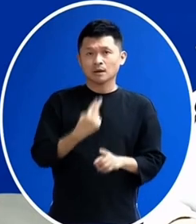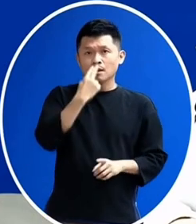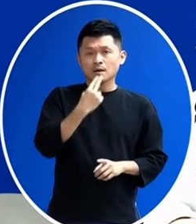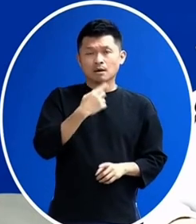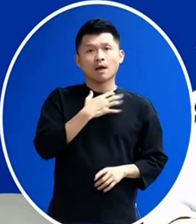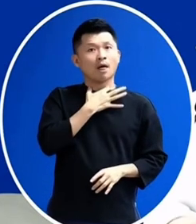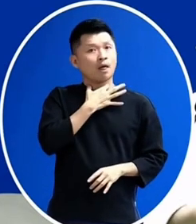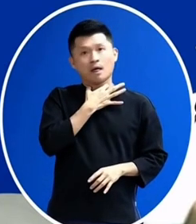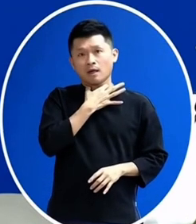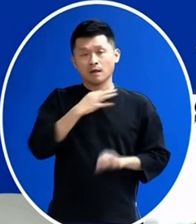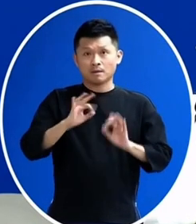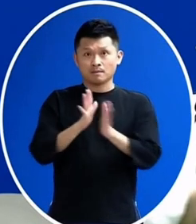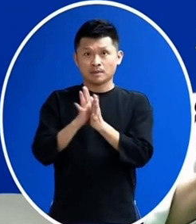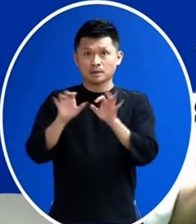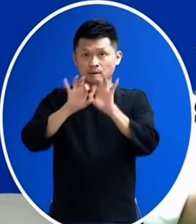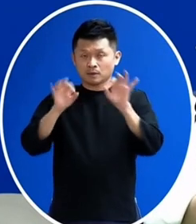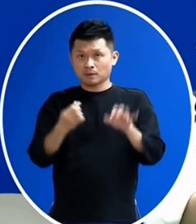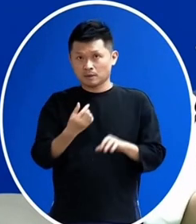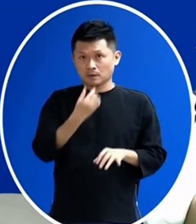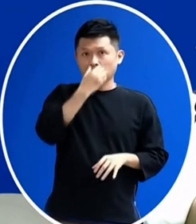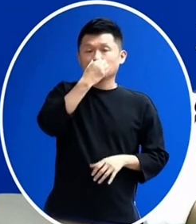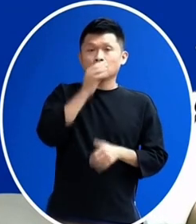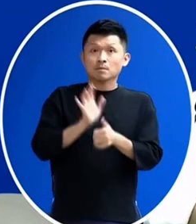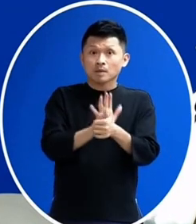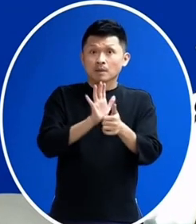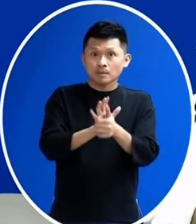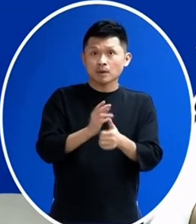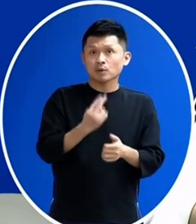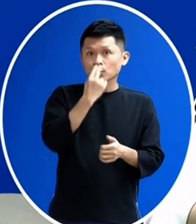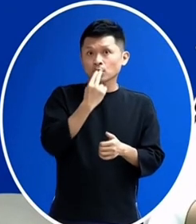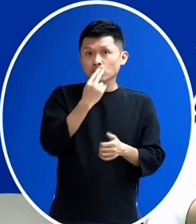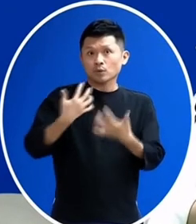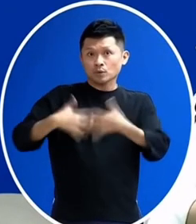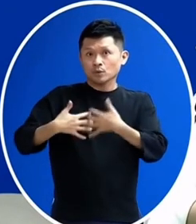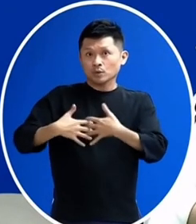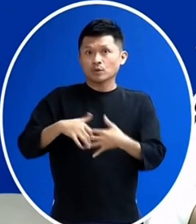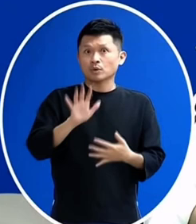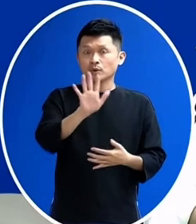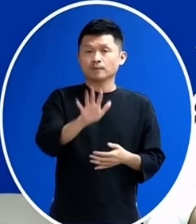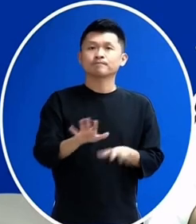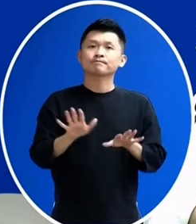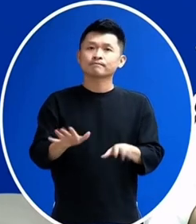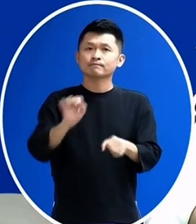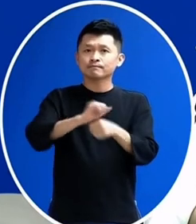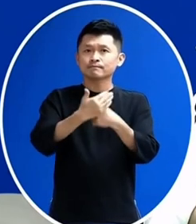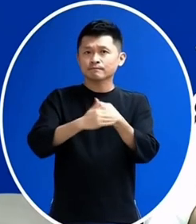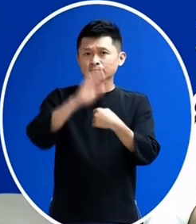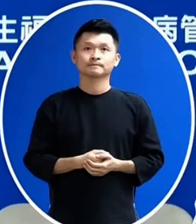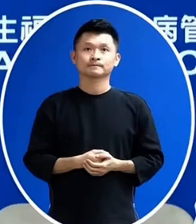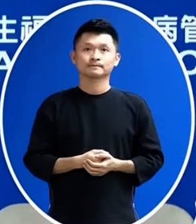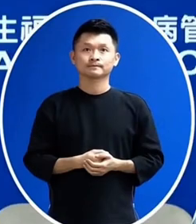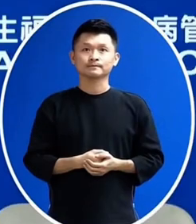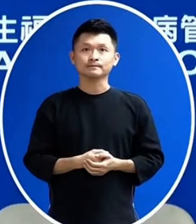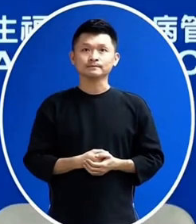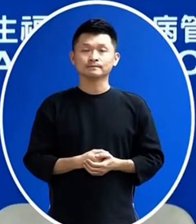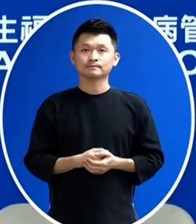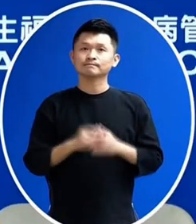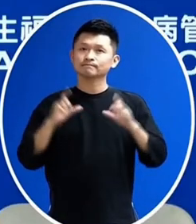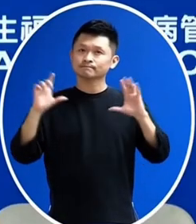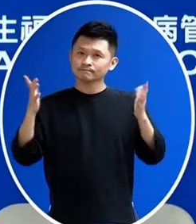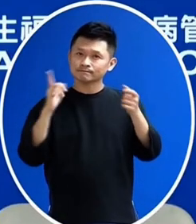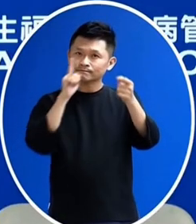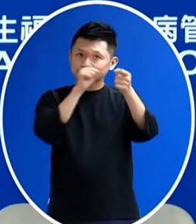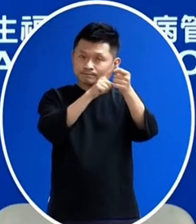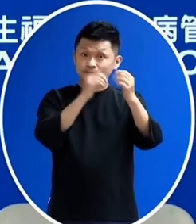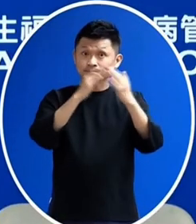形，所以紧急插管转入加护病房使用呼吸器，那目前是仍然在加护病房住院中。 大方向是